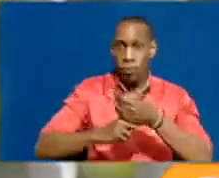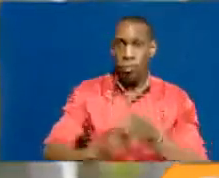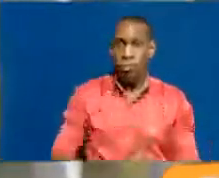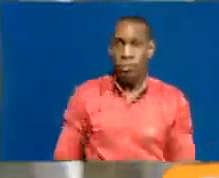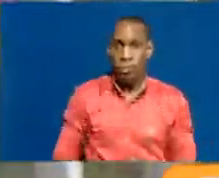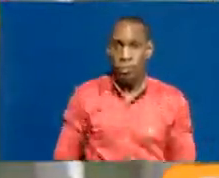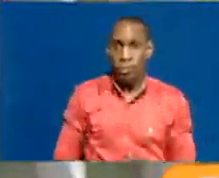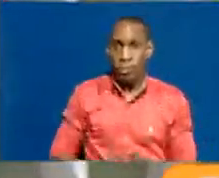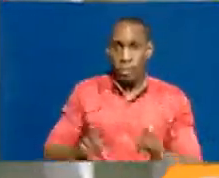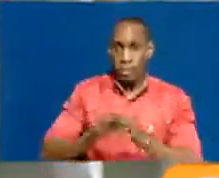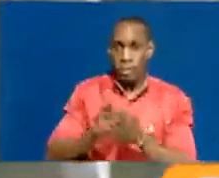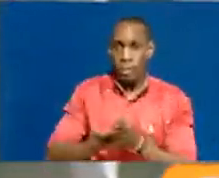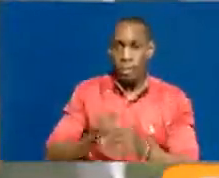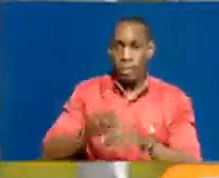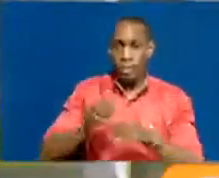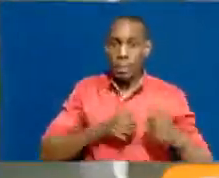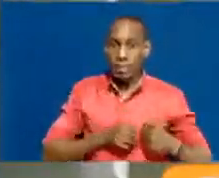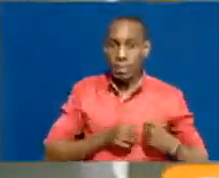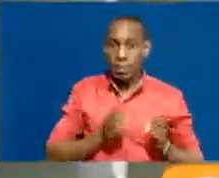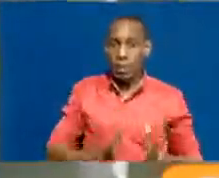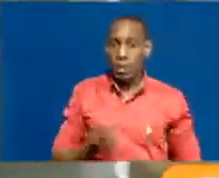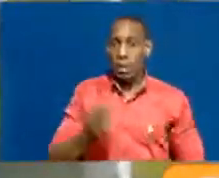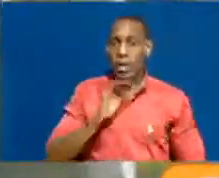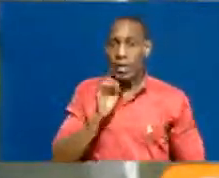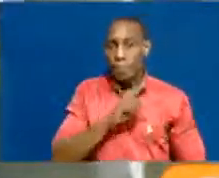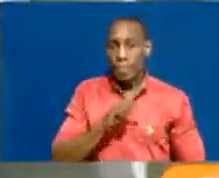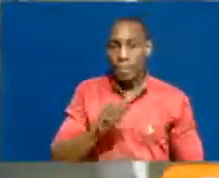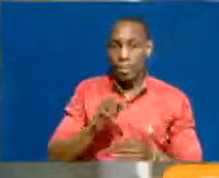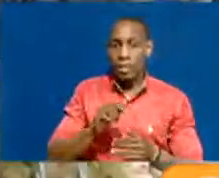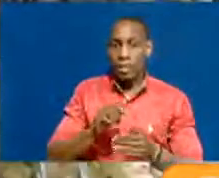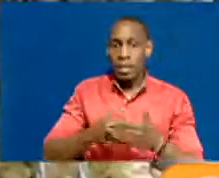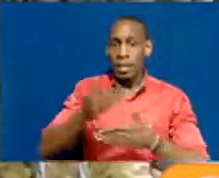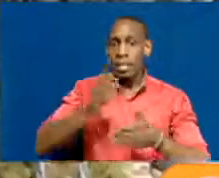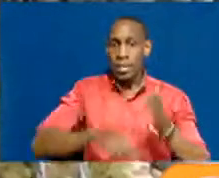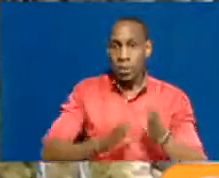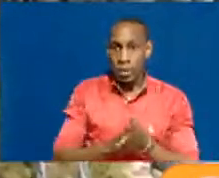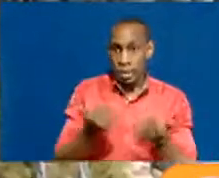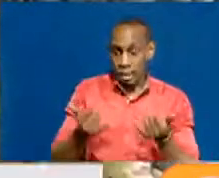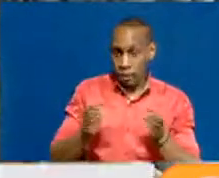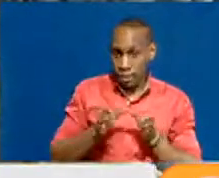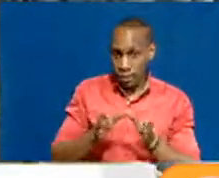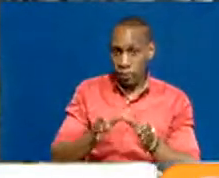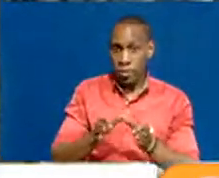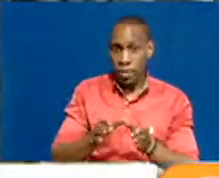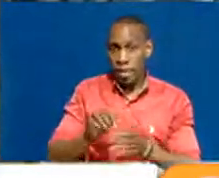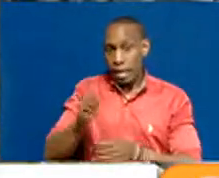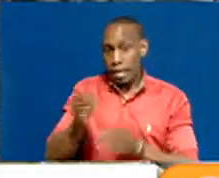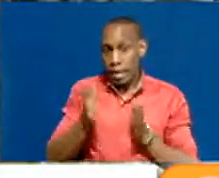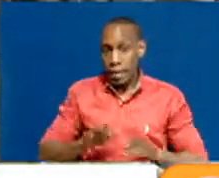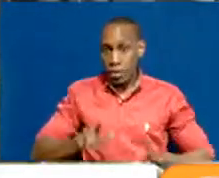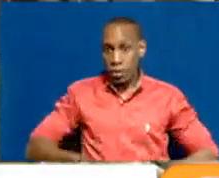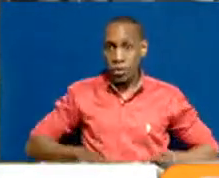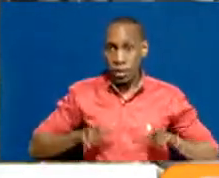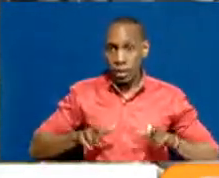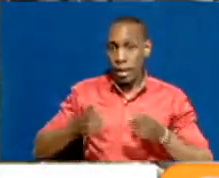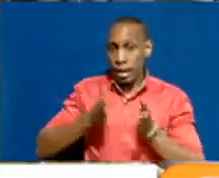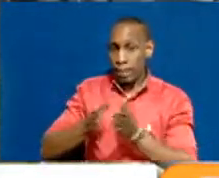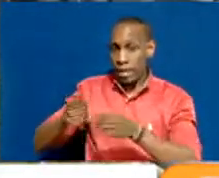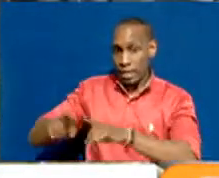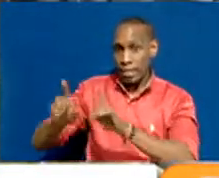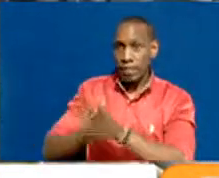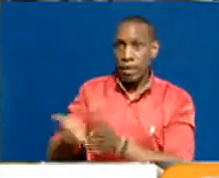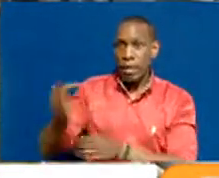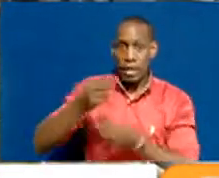Na mmoja wao akifariki itakuwaje? Sasa itabidi yule mwenye ameachwa ajipange,